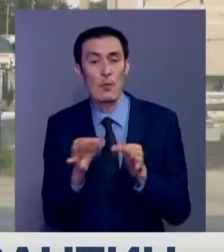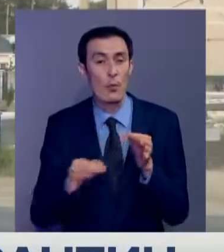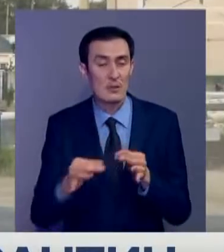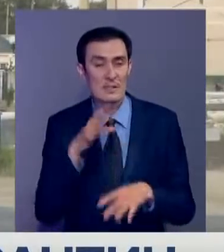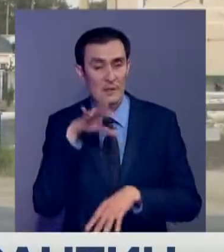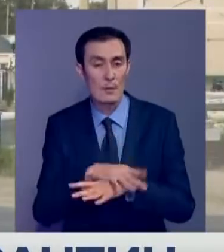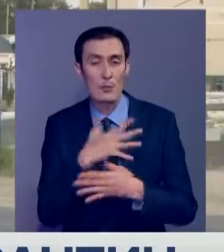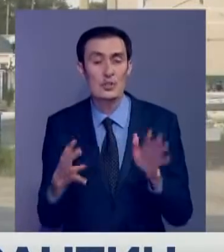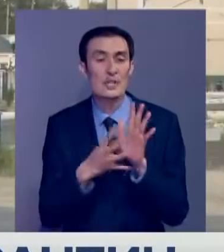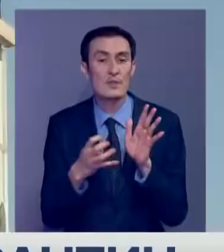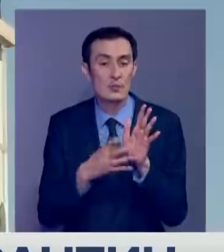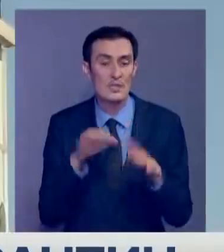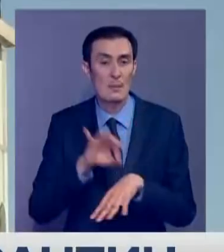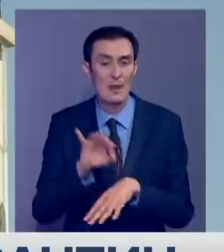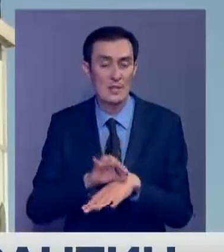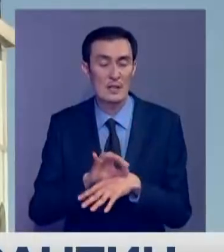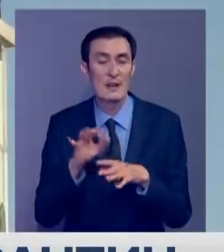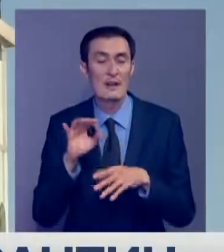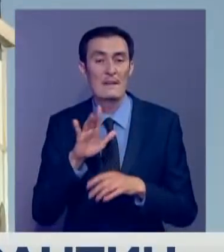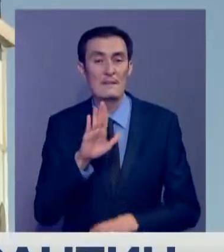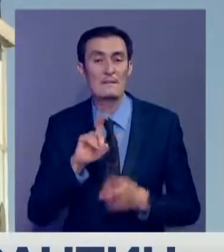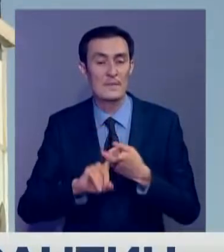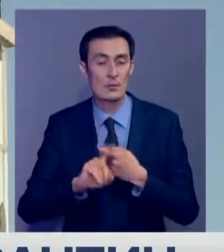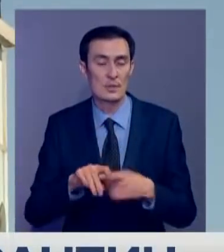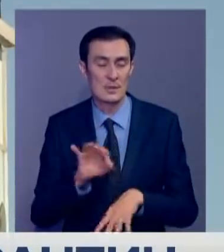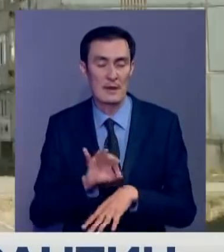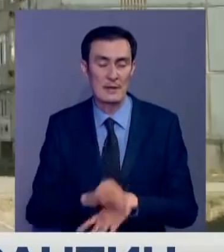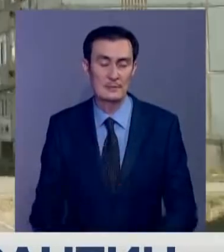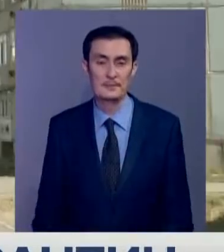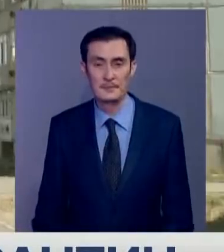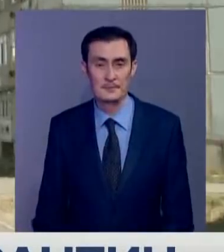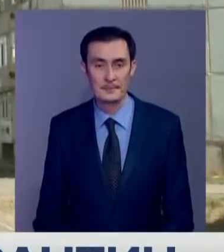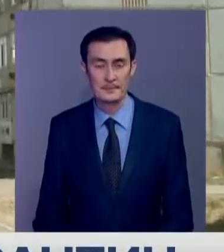выявлены свыше 900 заболевших коронавирусом.